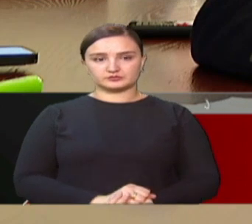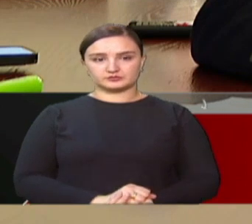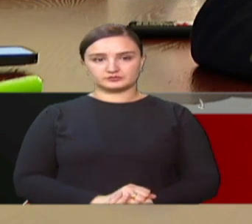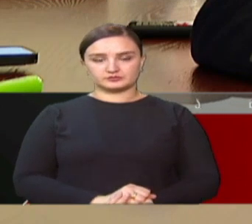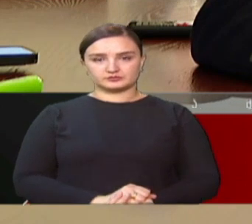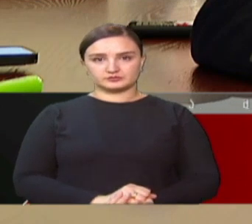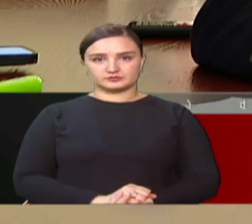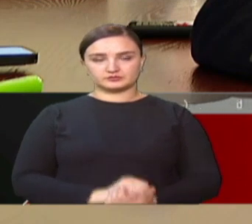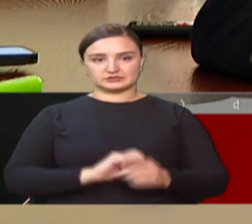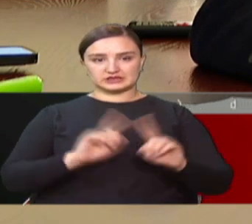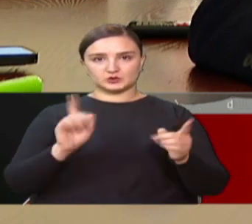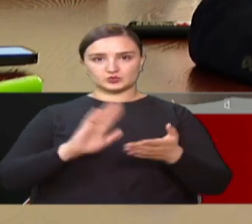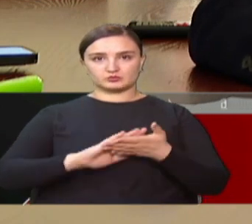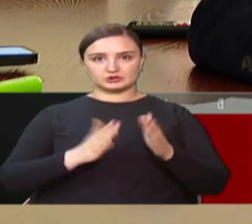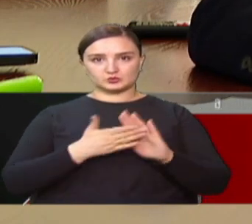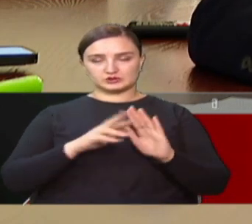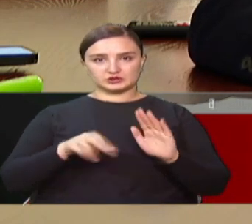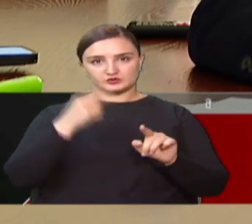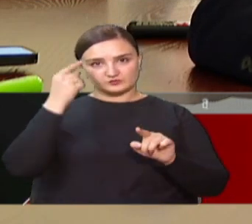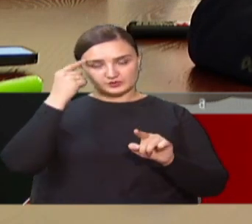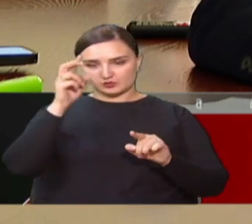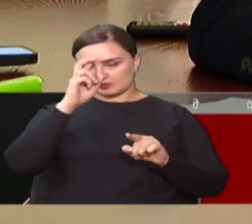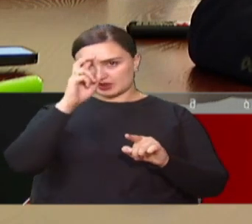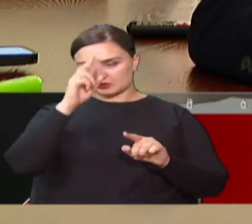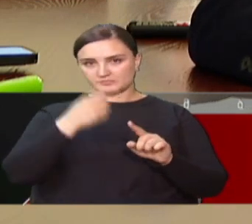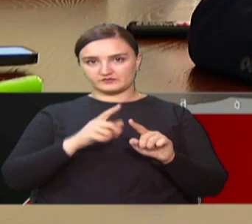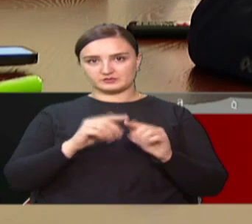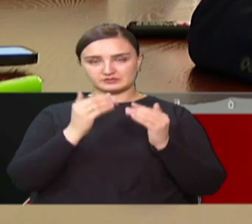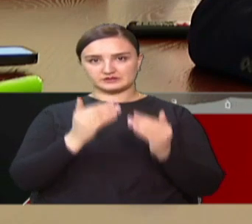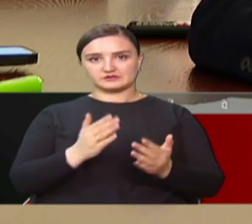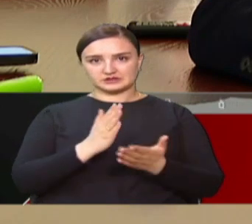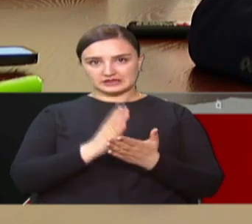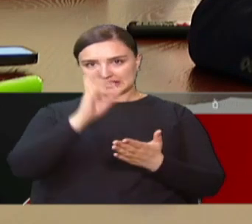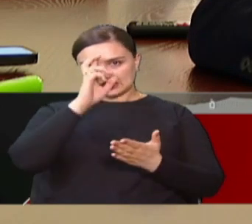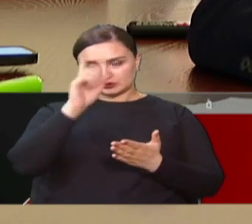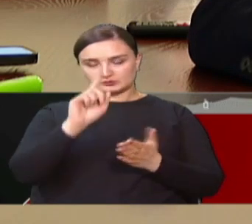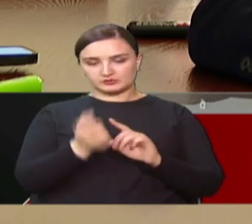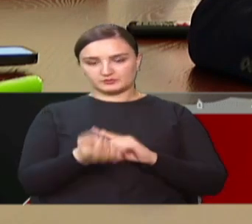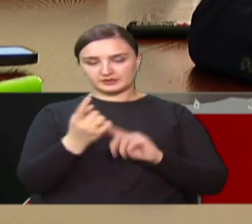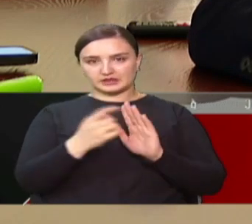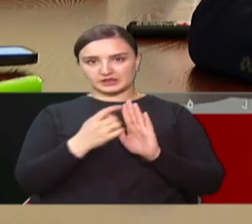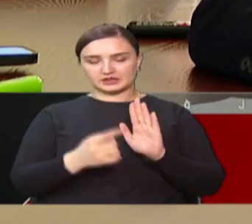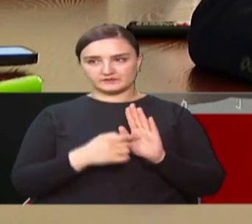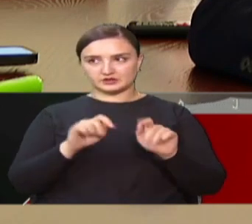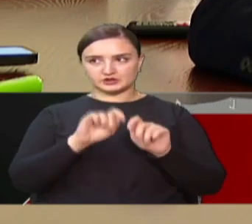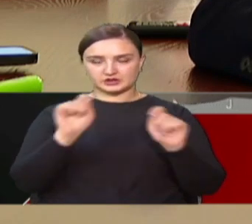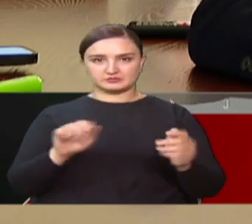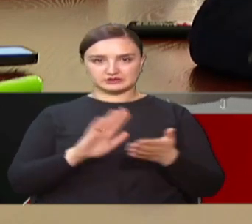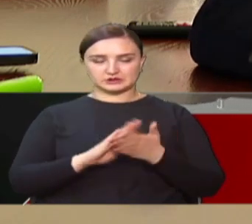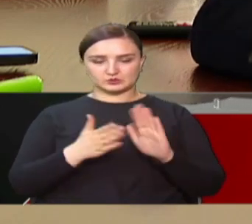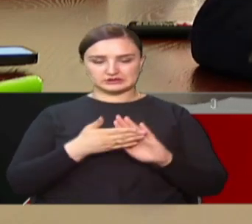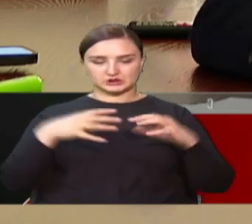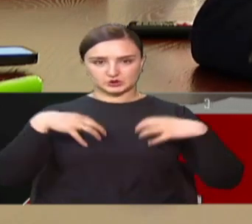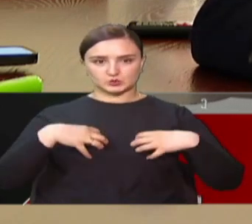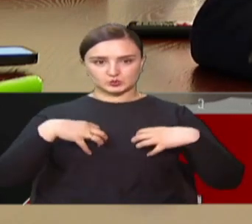ექსტრაორდინალურ სიტუაციაში და ვფიქრობ, ხელისუფლება იმისთვის არის ხელისუფლება, რომ გაერკვეს შექმნილ სიტუაციაში,